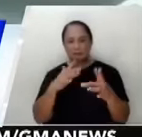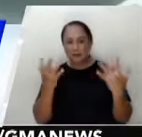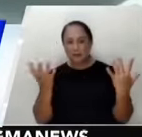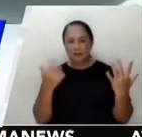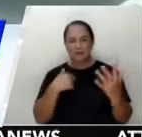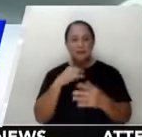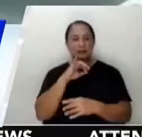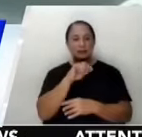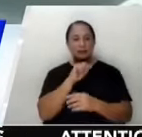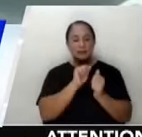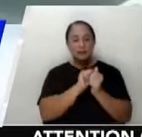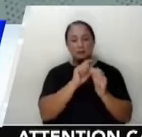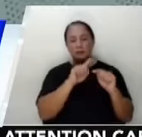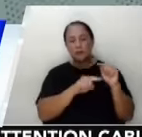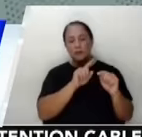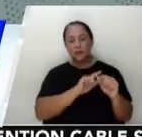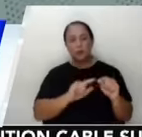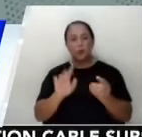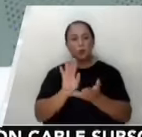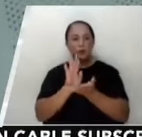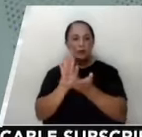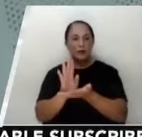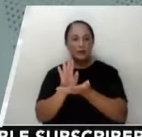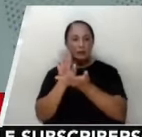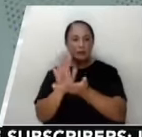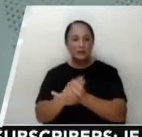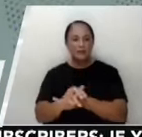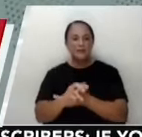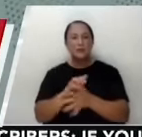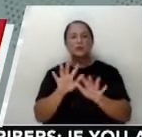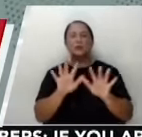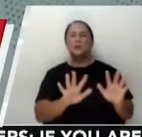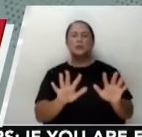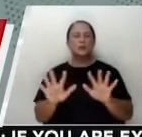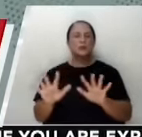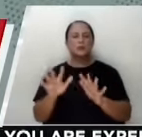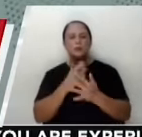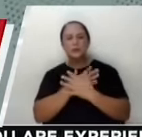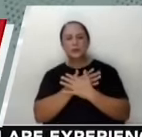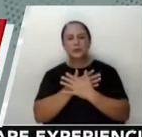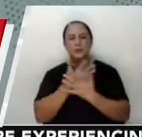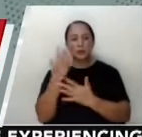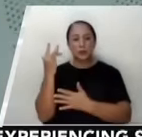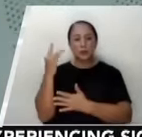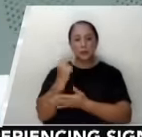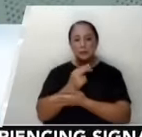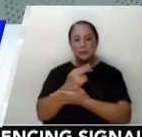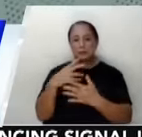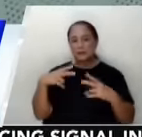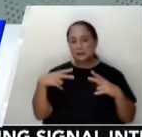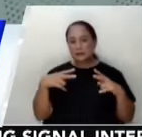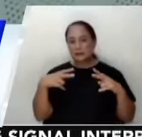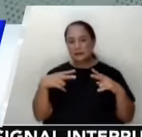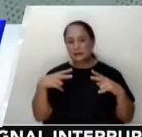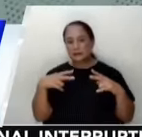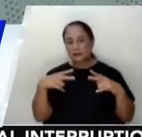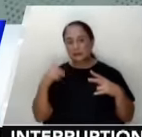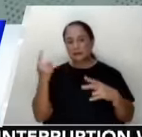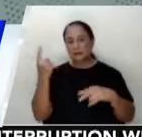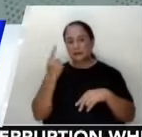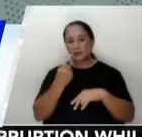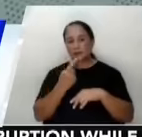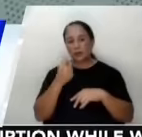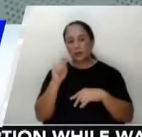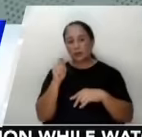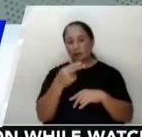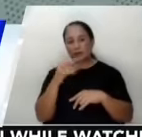kaibigan. Sa Boracay, magbabakasyon. Unwind. Unwind. Kasi holiday naman ang Thursday and Friday. So may